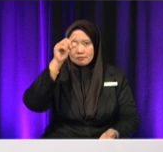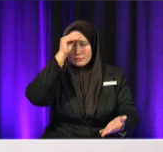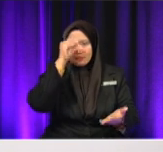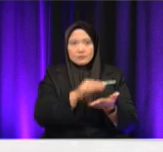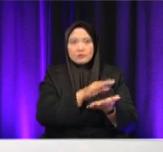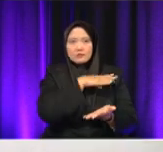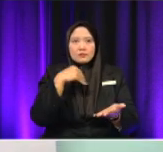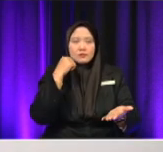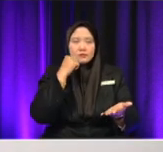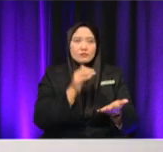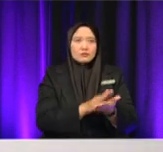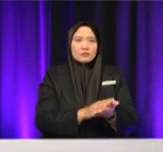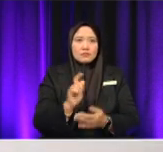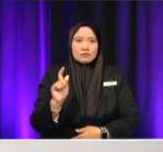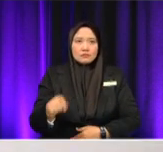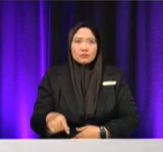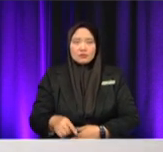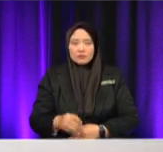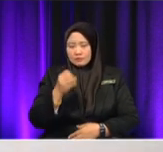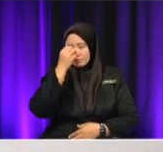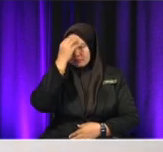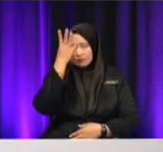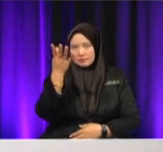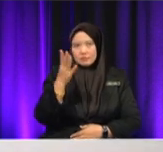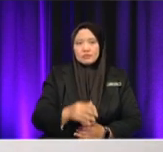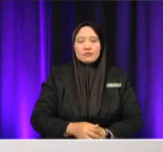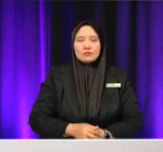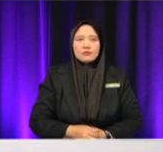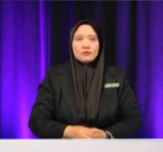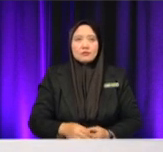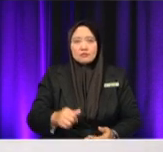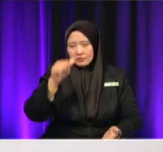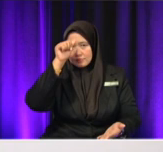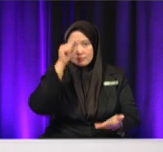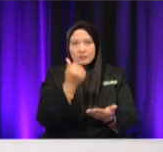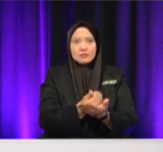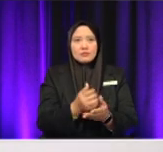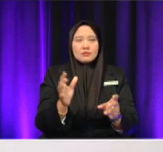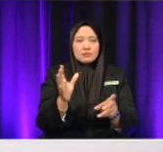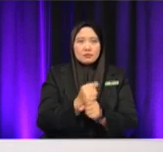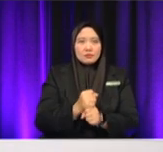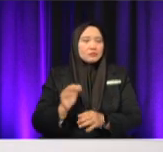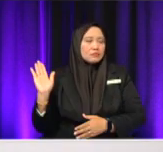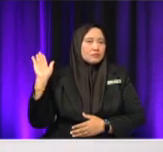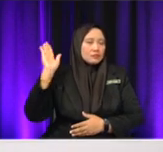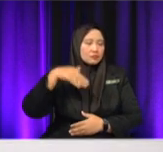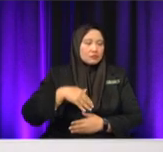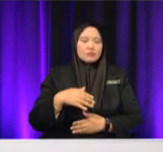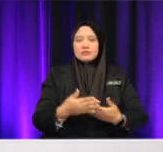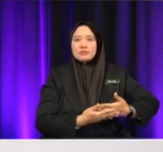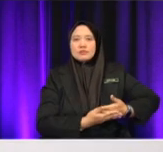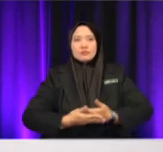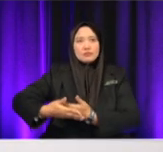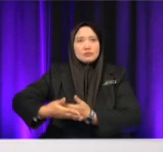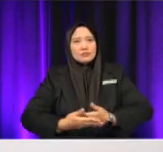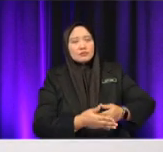menerangkan didikan Aqidah Islam yang betul dengan mengajak anak-anak untuk sholat berjamaah bersama ataupun membaca Alquran